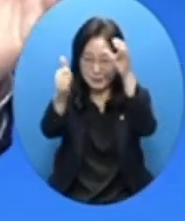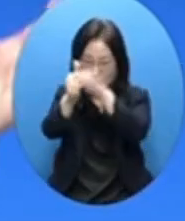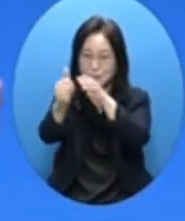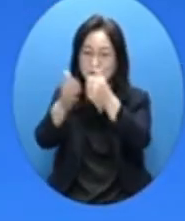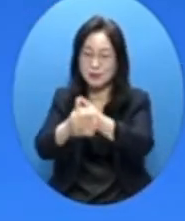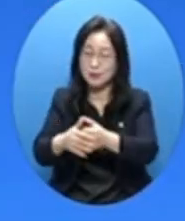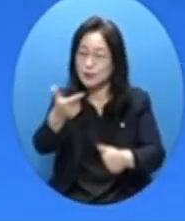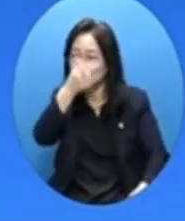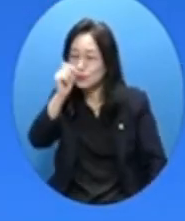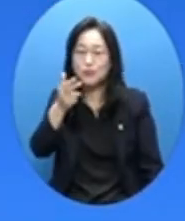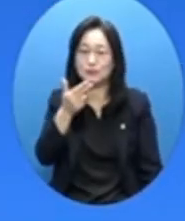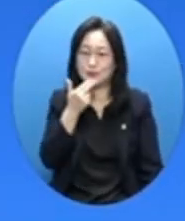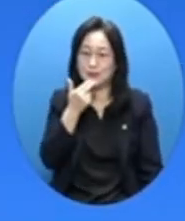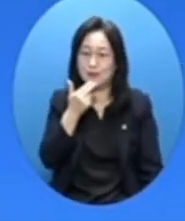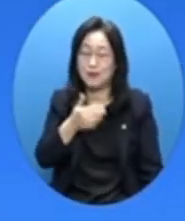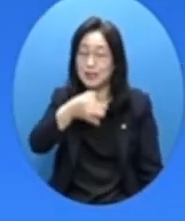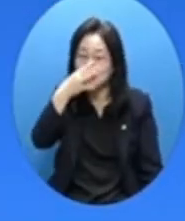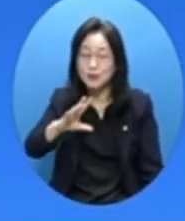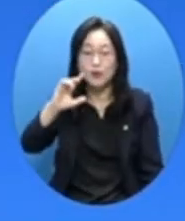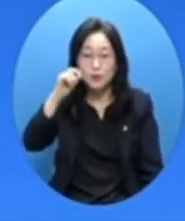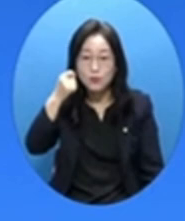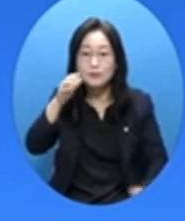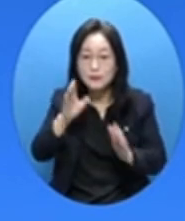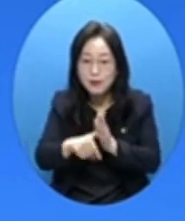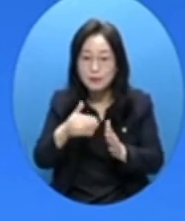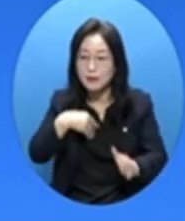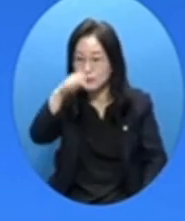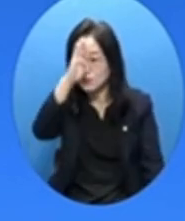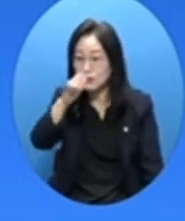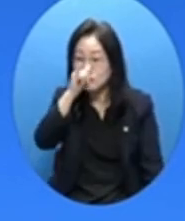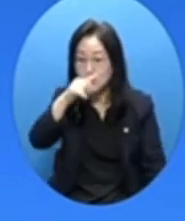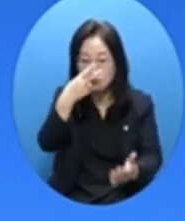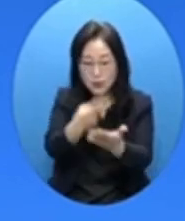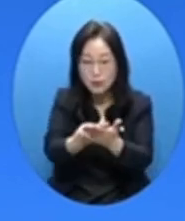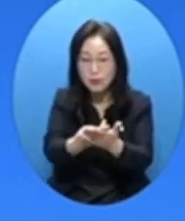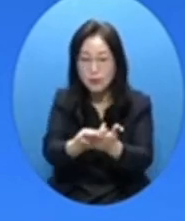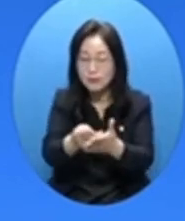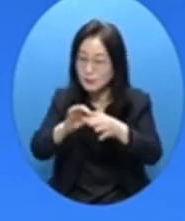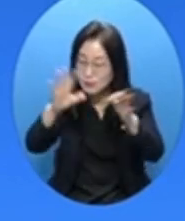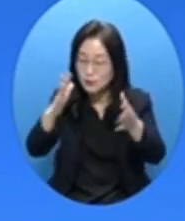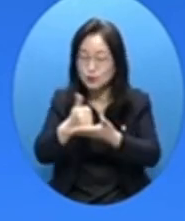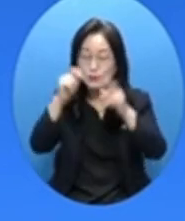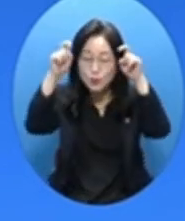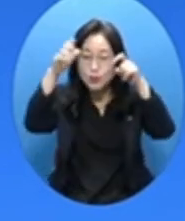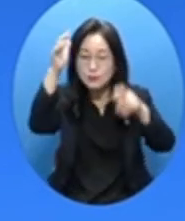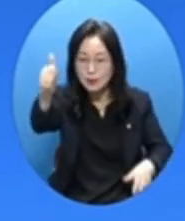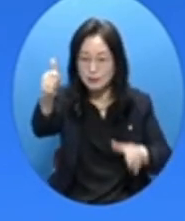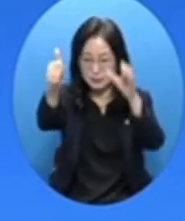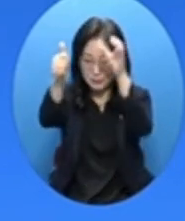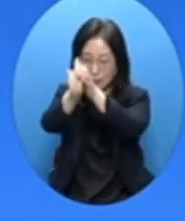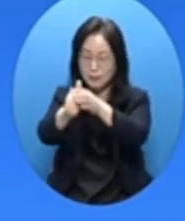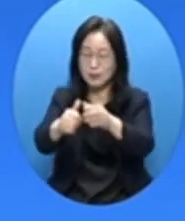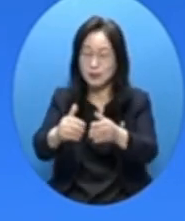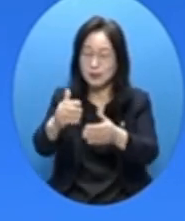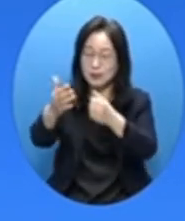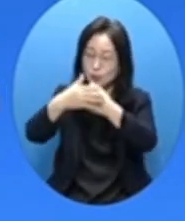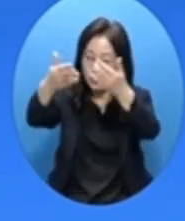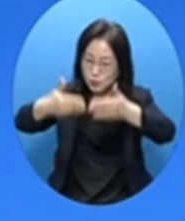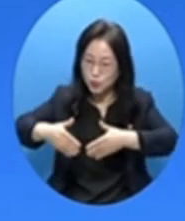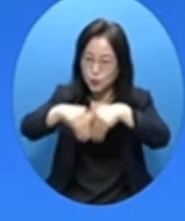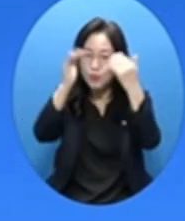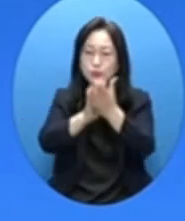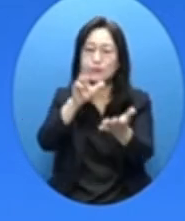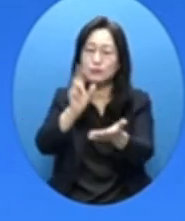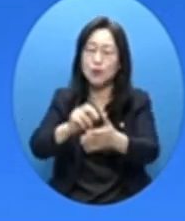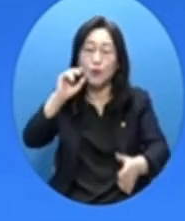이 목자 것이 없는 것입니다 힘들고 어려울 때도 내가 병들어 누웠을 때도 주님이 나의 목자가 되시기 때문에 주님의 도시는 은혜로 내가 모든